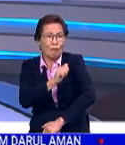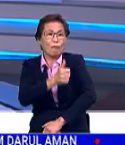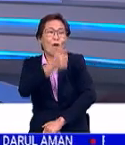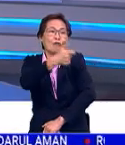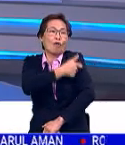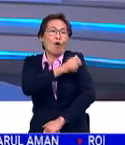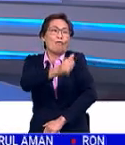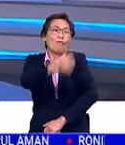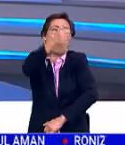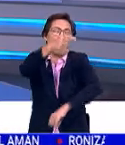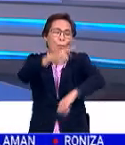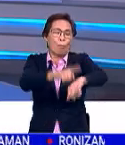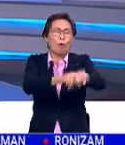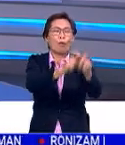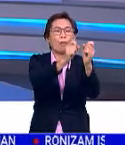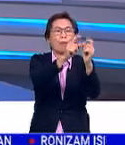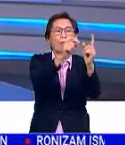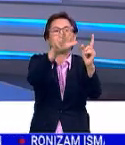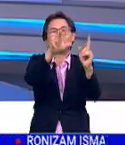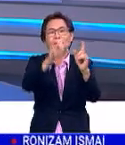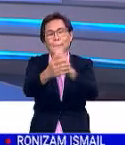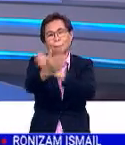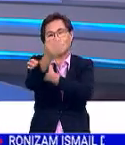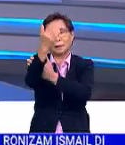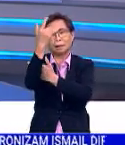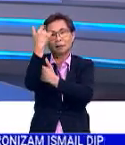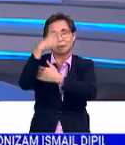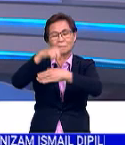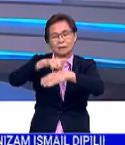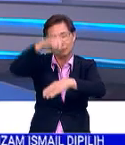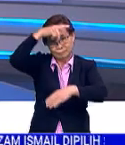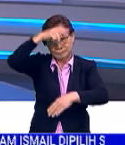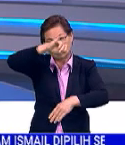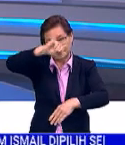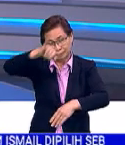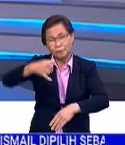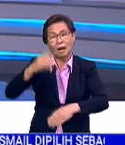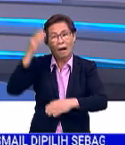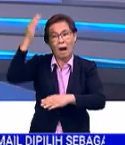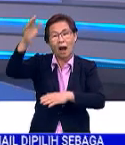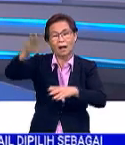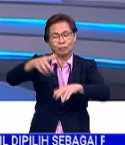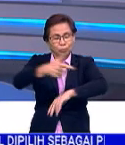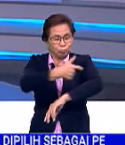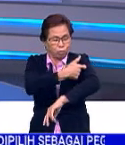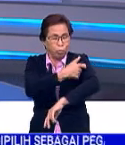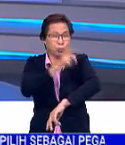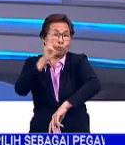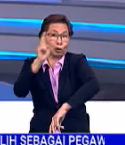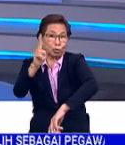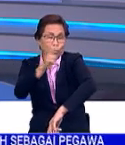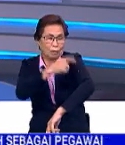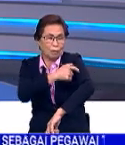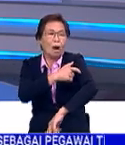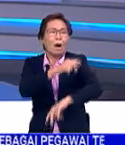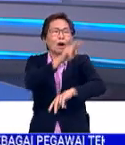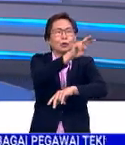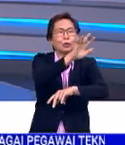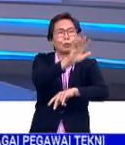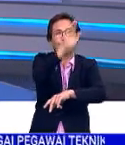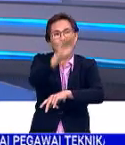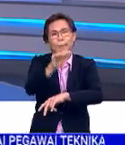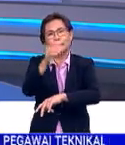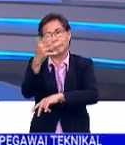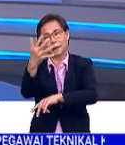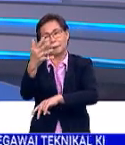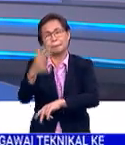vaksin berkenaan kira-kira pukul 11.30 pagi tadi di Putrajaya dan akan menerima suntikan dos kedua pada 25 Mei